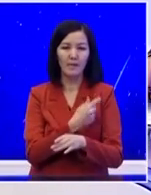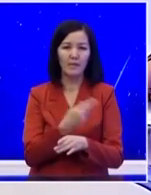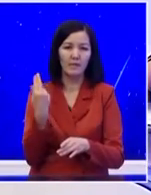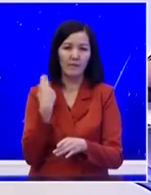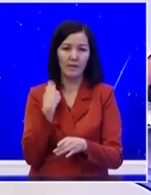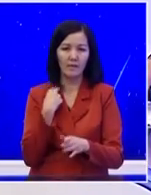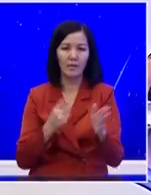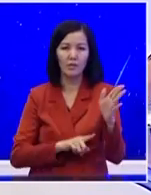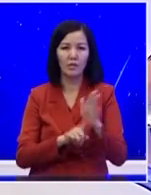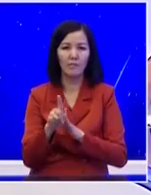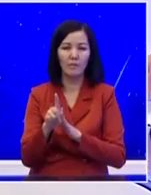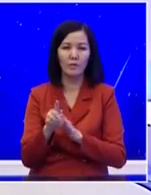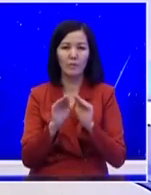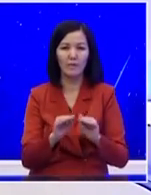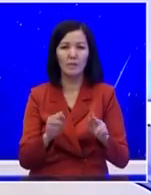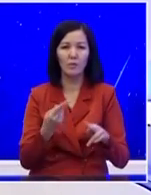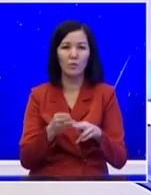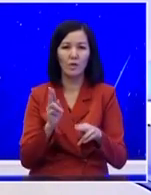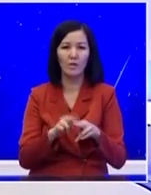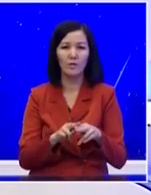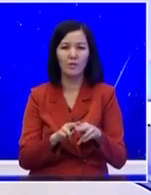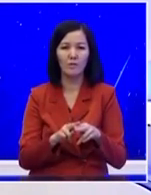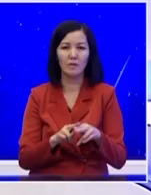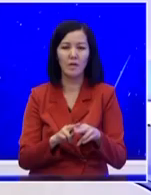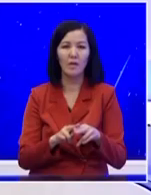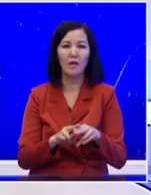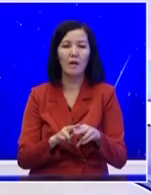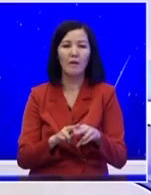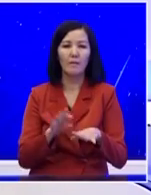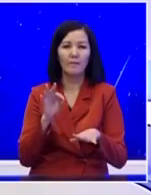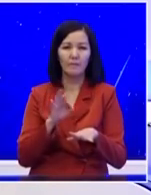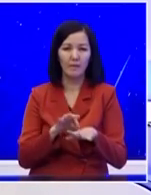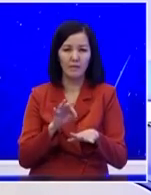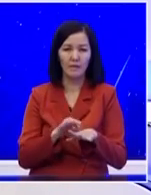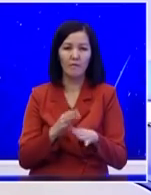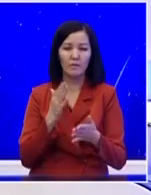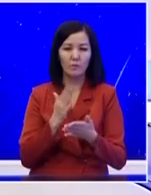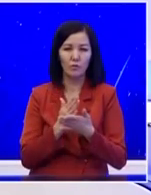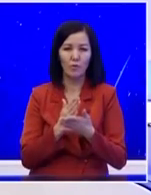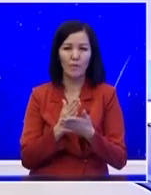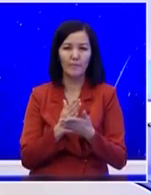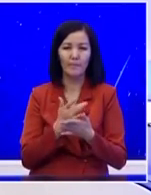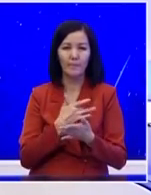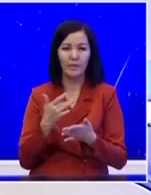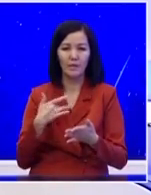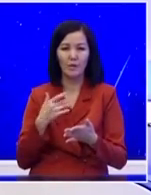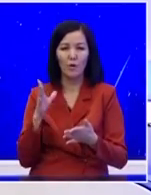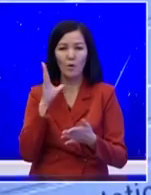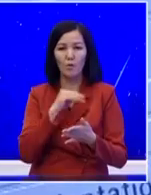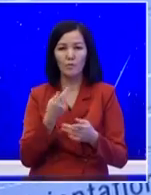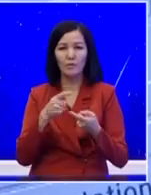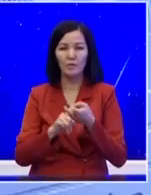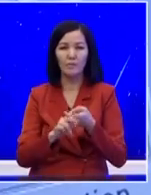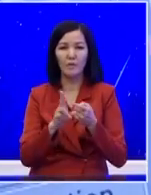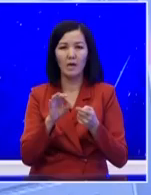больниц Великобритании начали поступать дети, у которых проявляются симптомы острого воспалительного синдрома. Он может быть связан